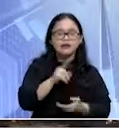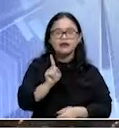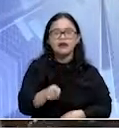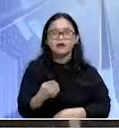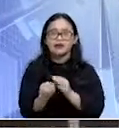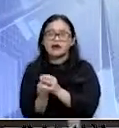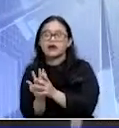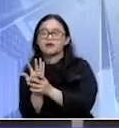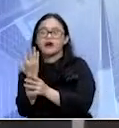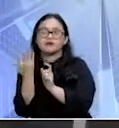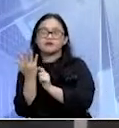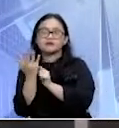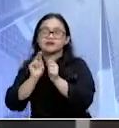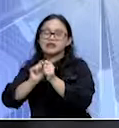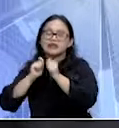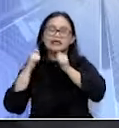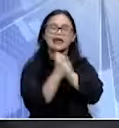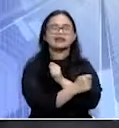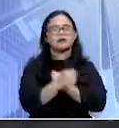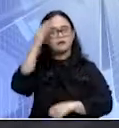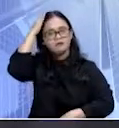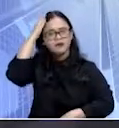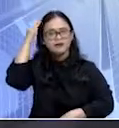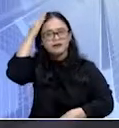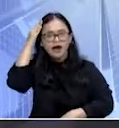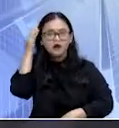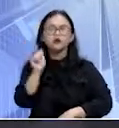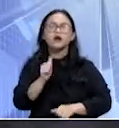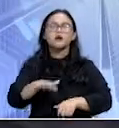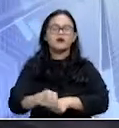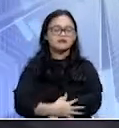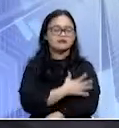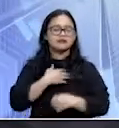aromatik ini untuk dibuat minyak atsiri. Tim Liputan iNews melaporkan.